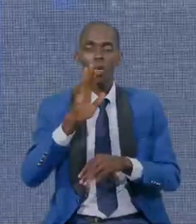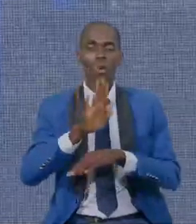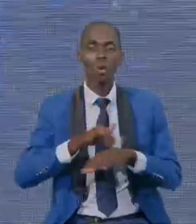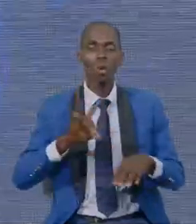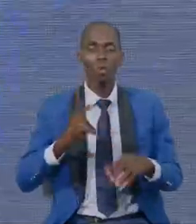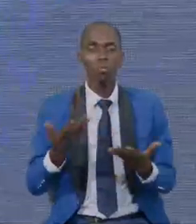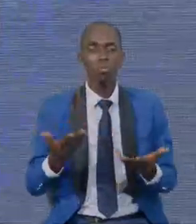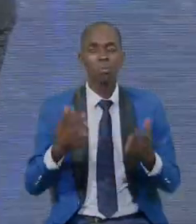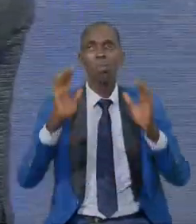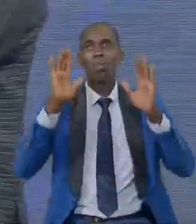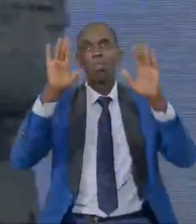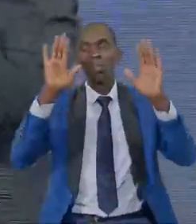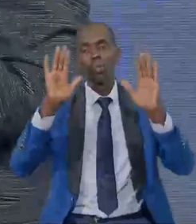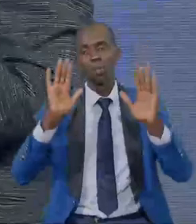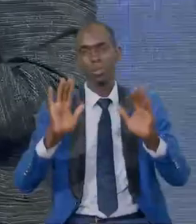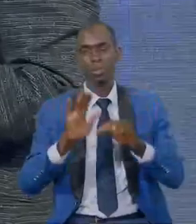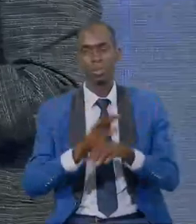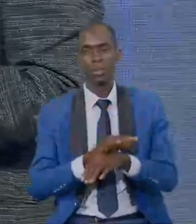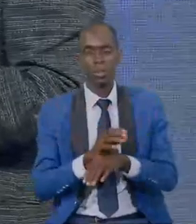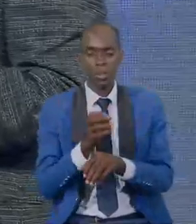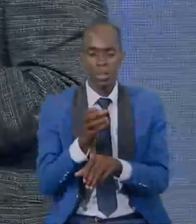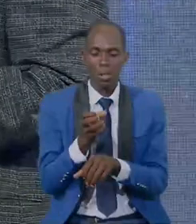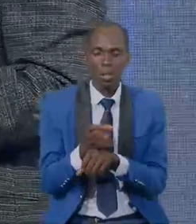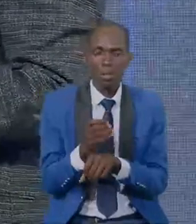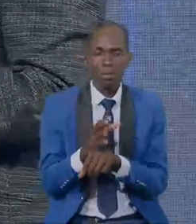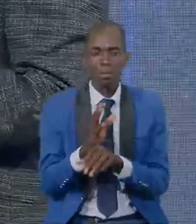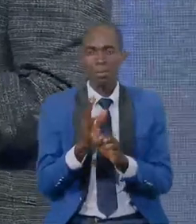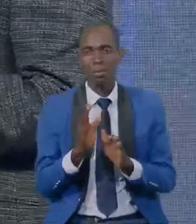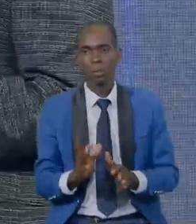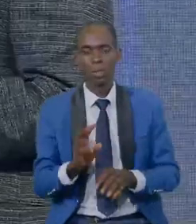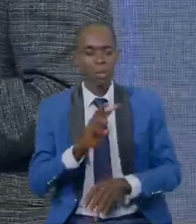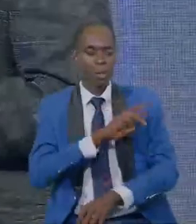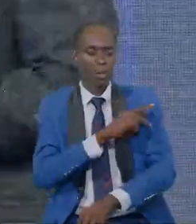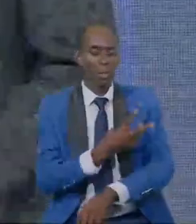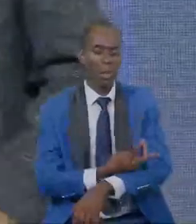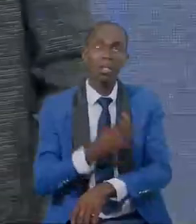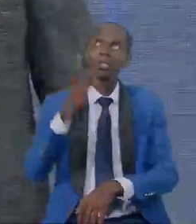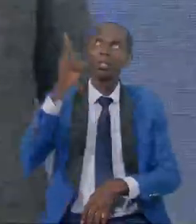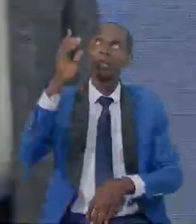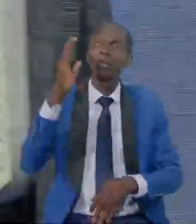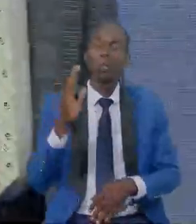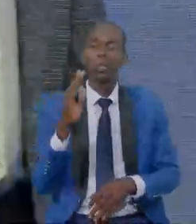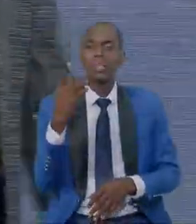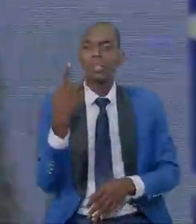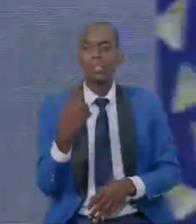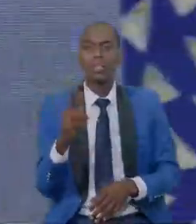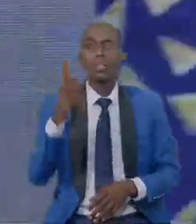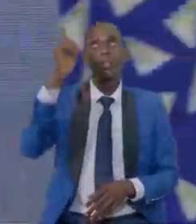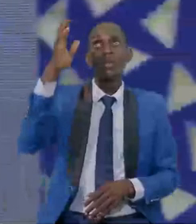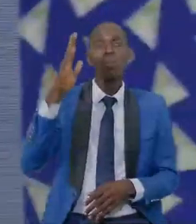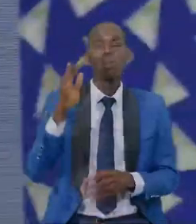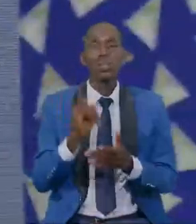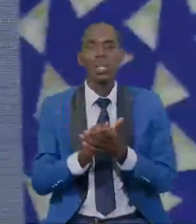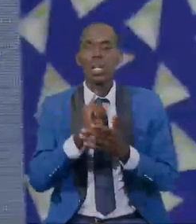On l'appellera admirable, conseiller, Dieu puissant,